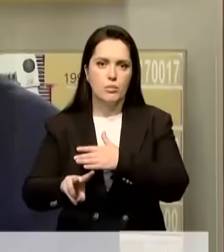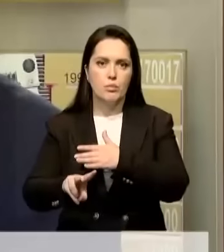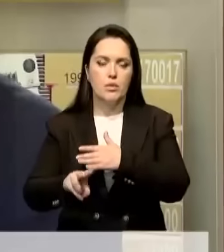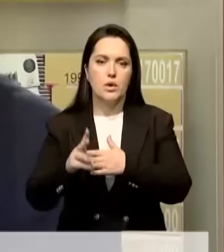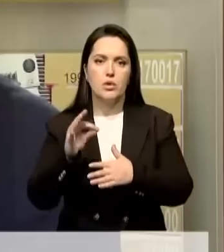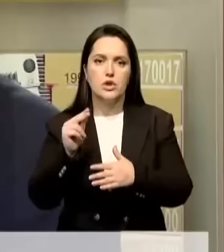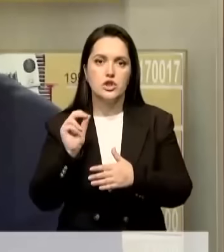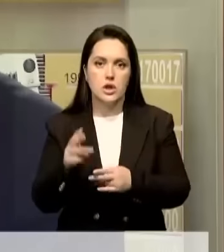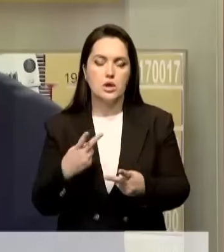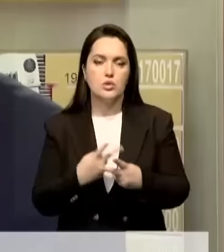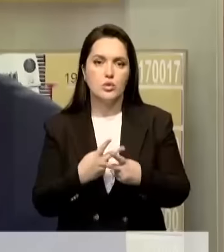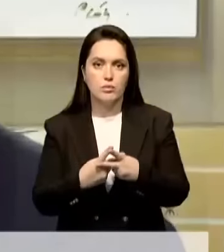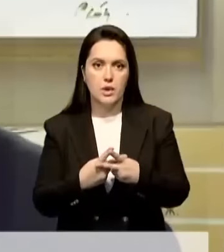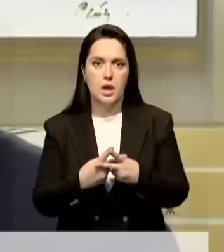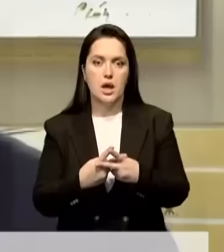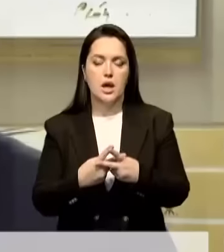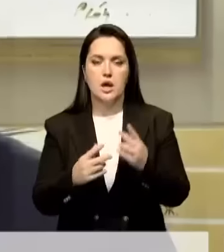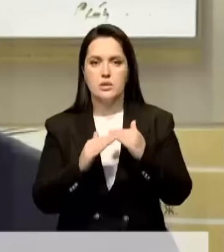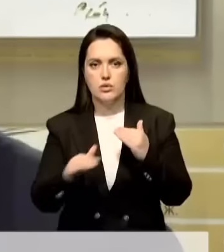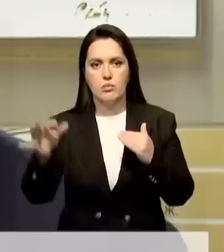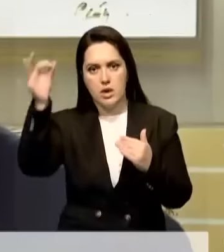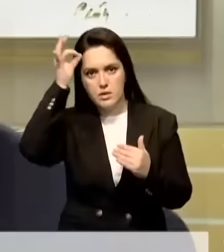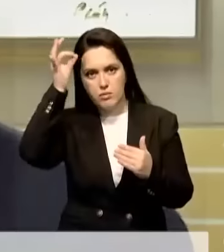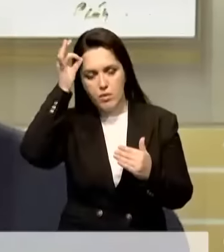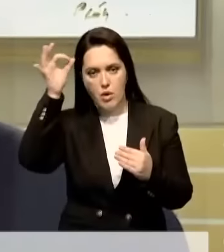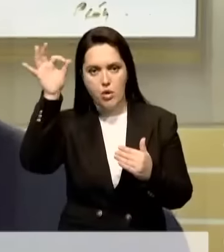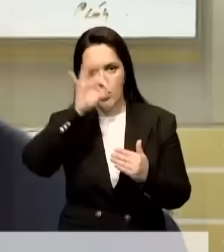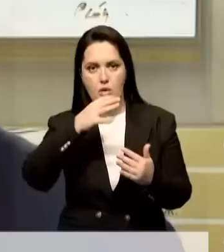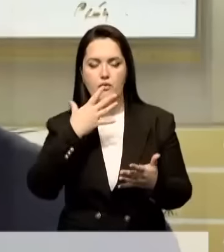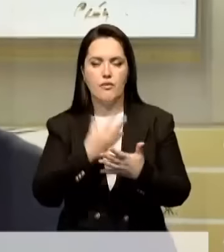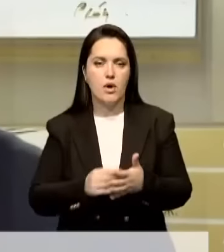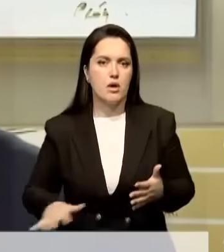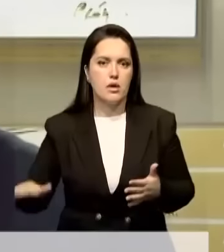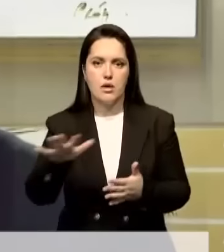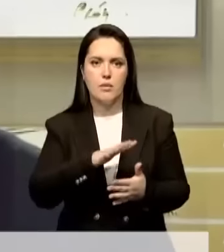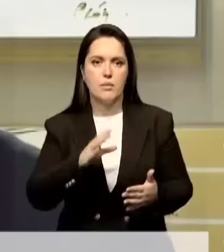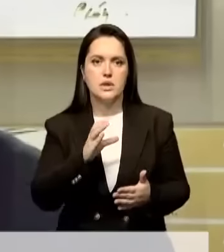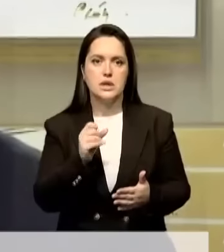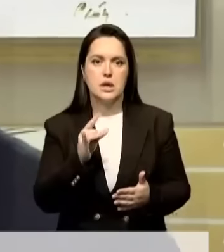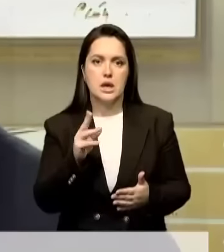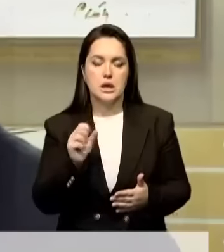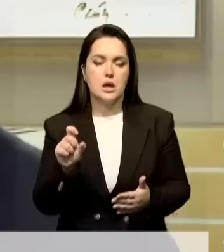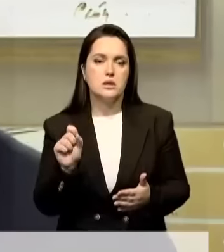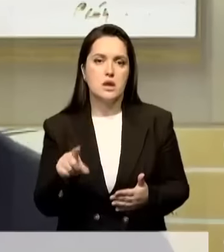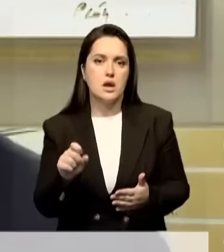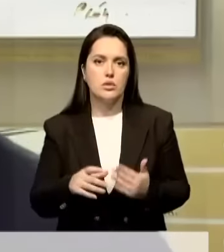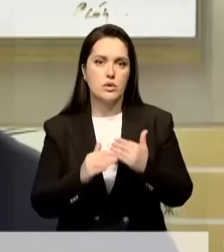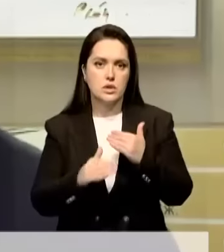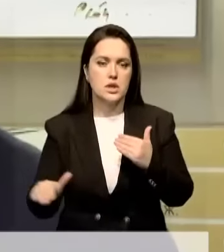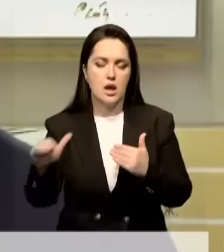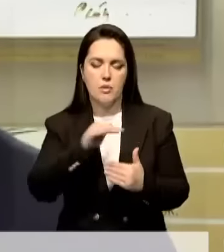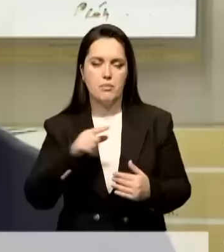колчаковской тюрьмы, и в степи он вспоминал о бескрайней своей степи, Сарыарка, золотой степи. И он со